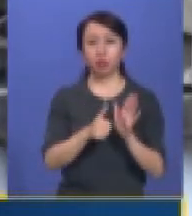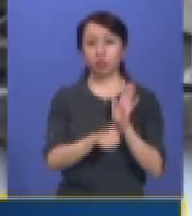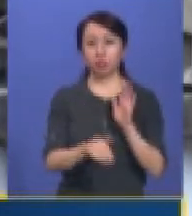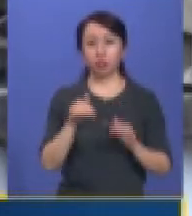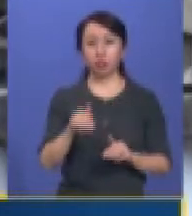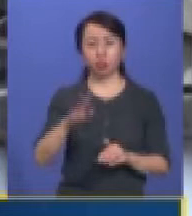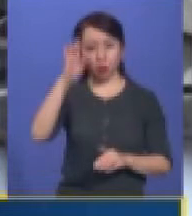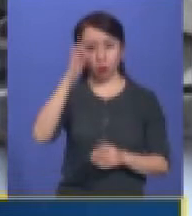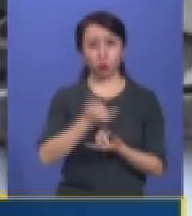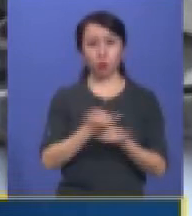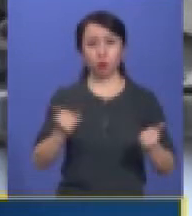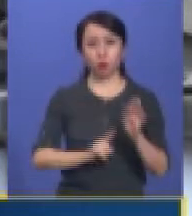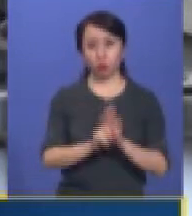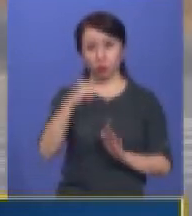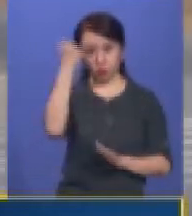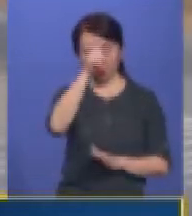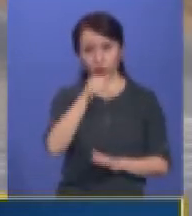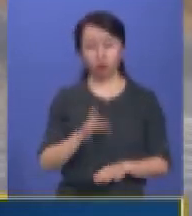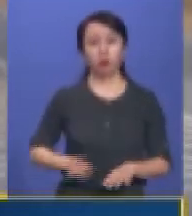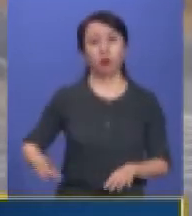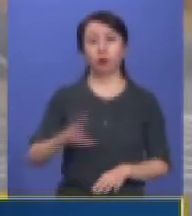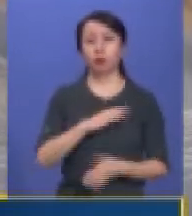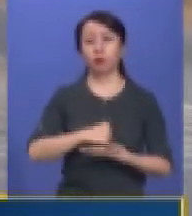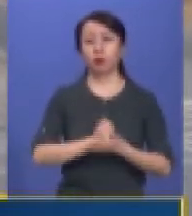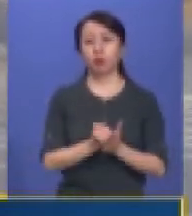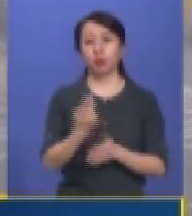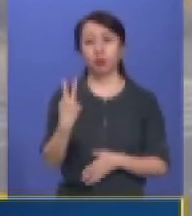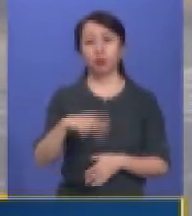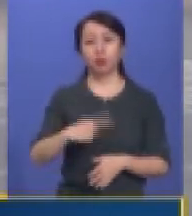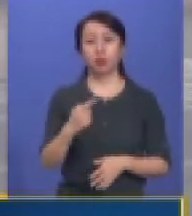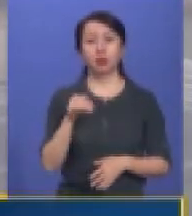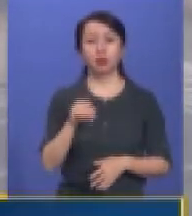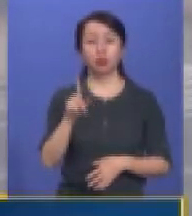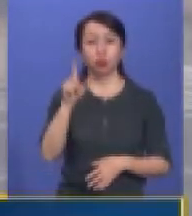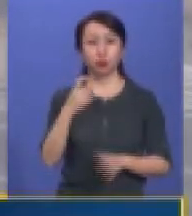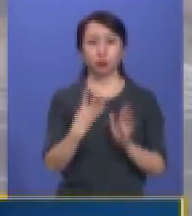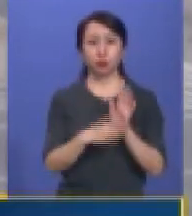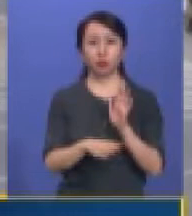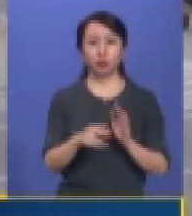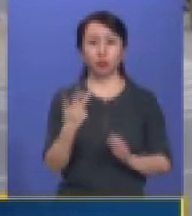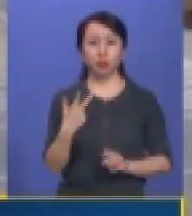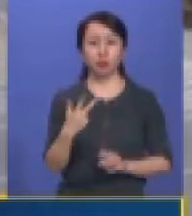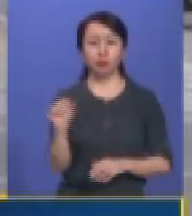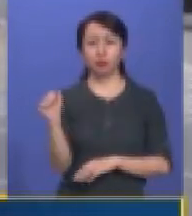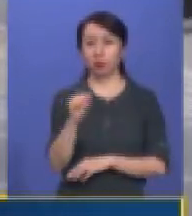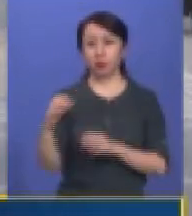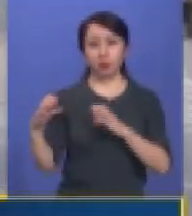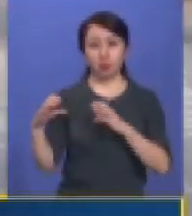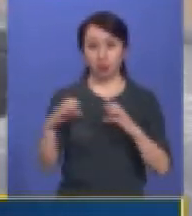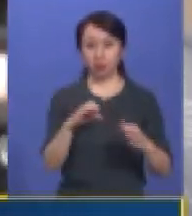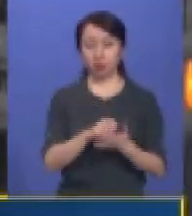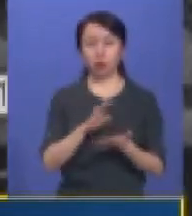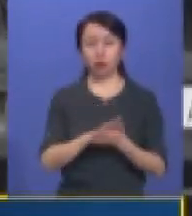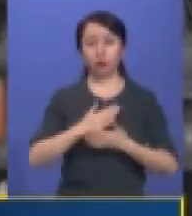тысяч госуслуг. С начала года в нашем регионе зарегистрировано 21 193 транспортных средства. Снято с